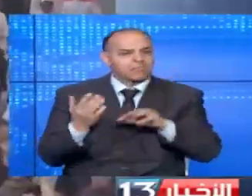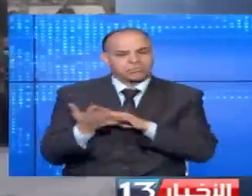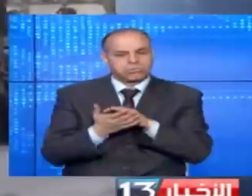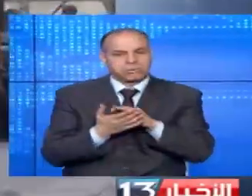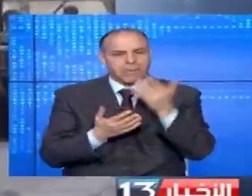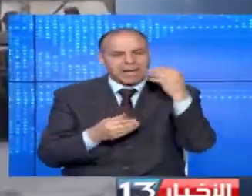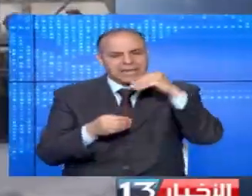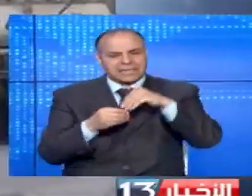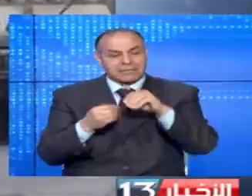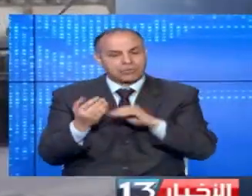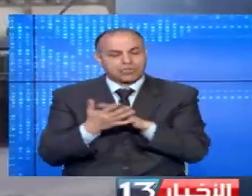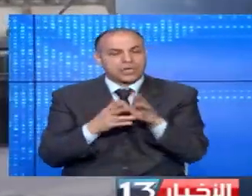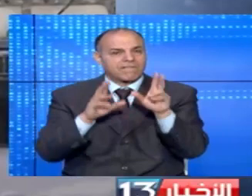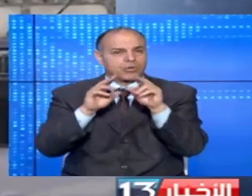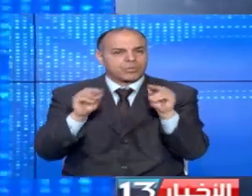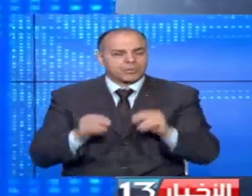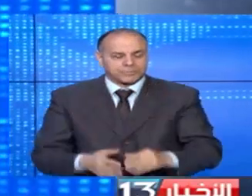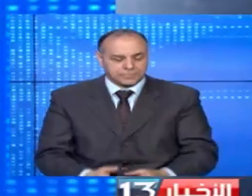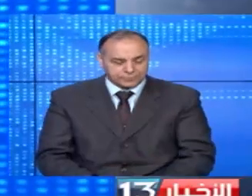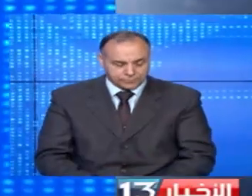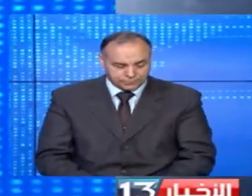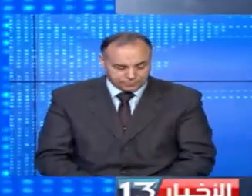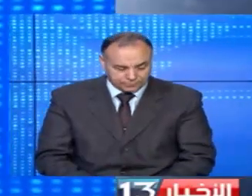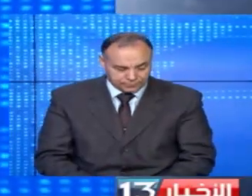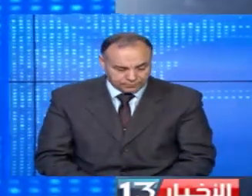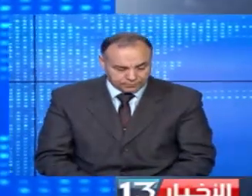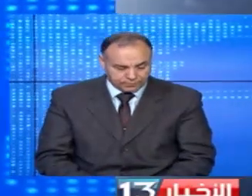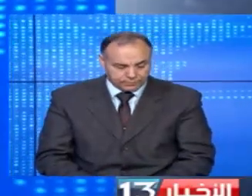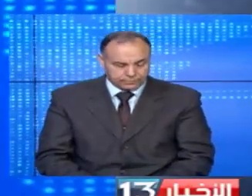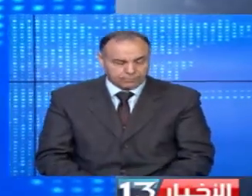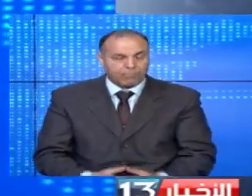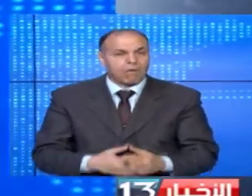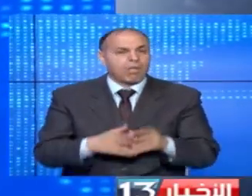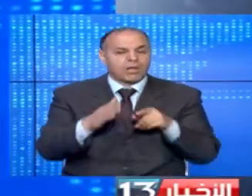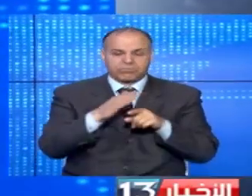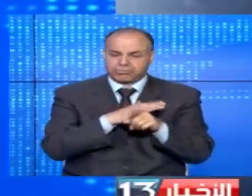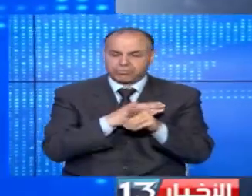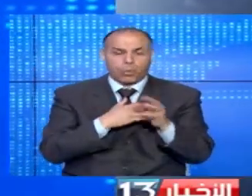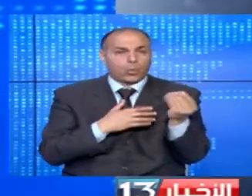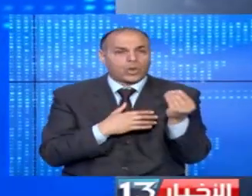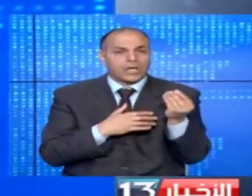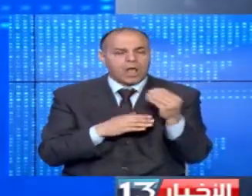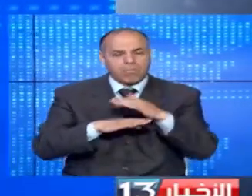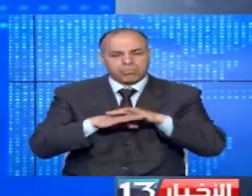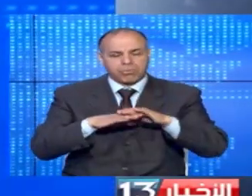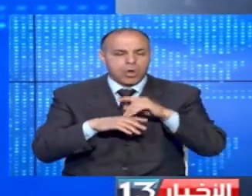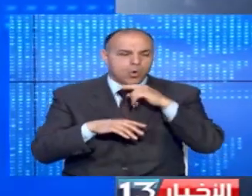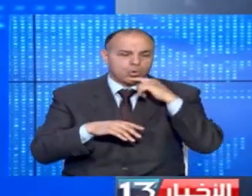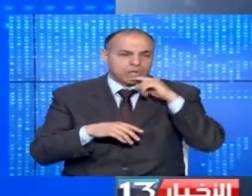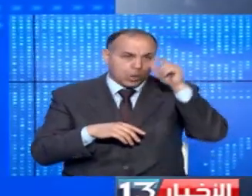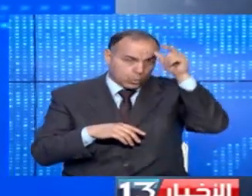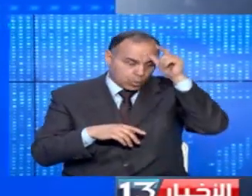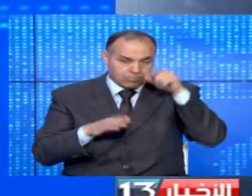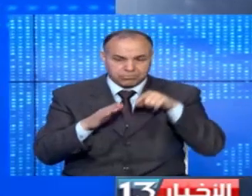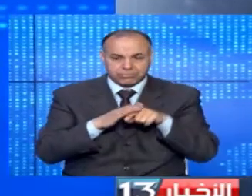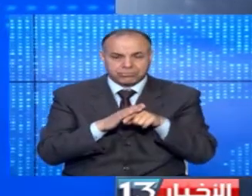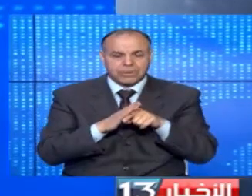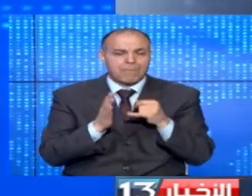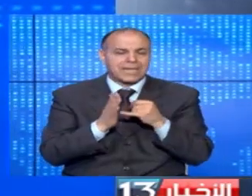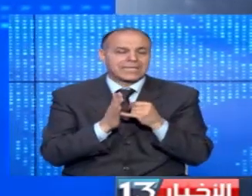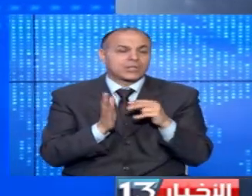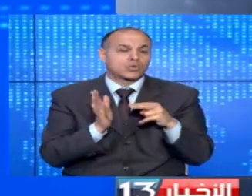اقتصاديه في البلاد في خرقا واضحا ل الهدنه الروسيه التركيه في ادلب